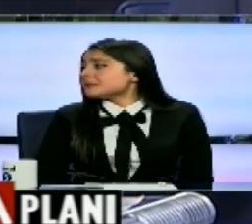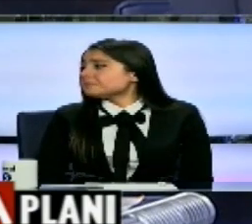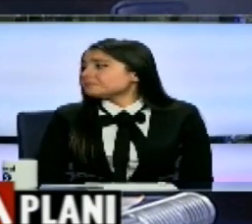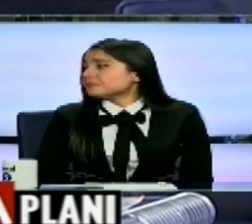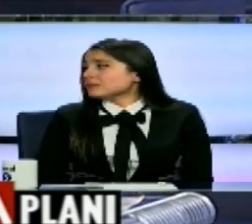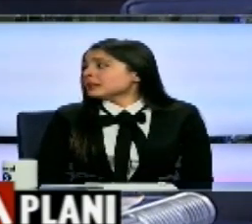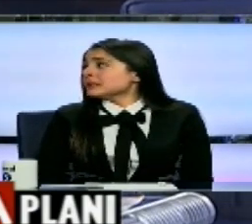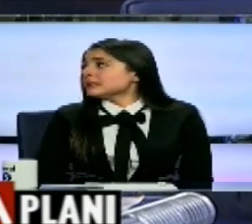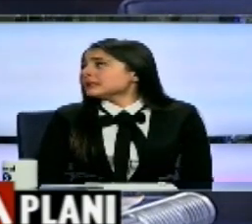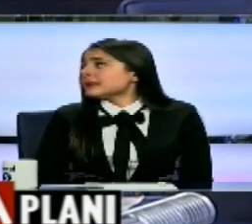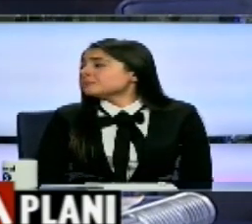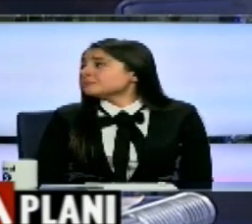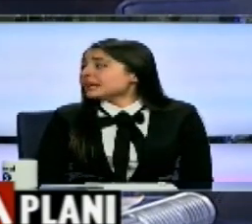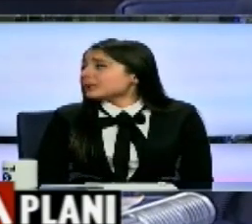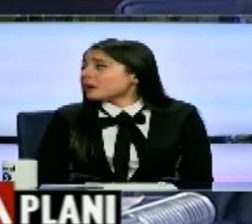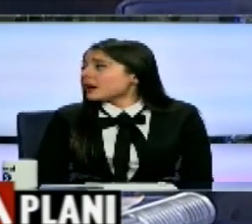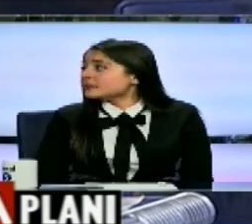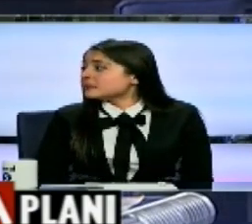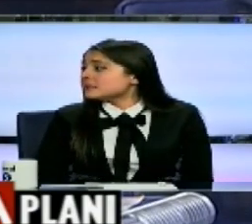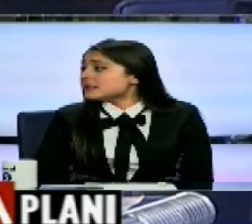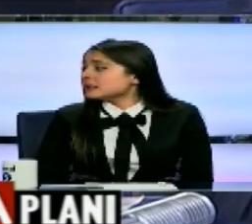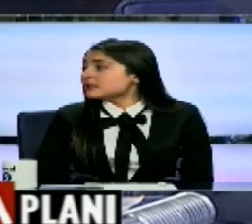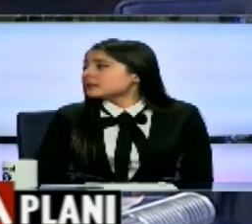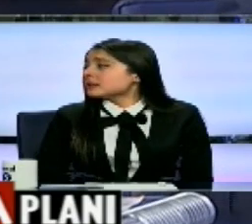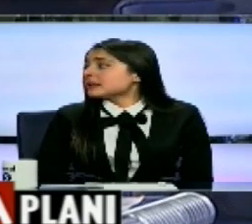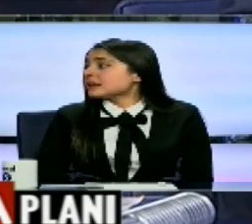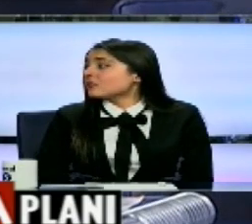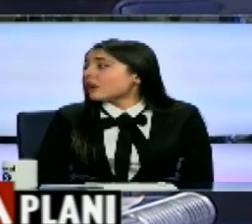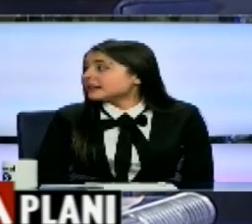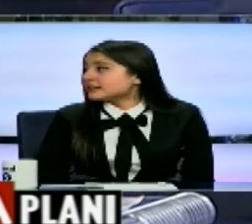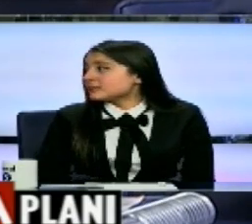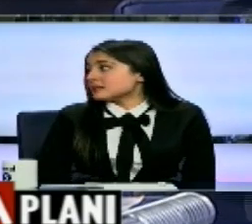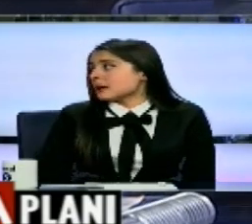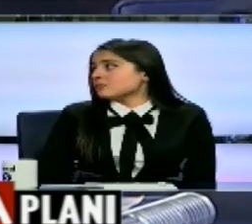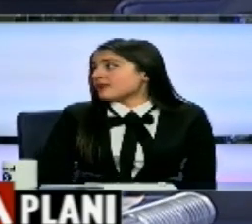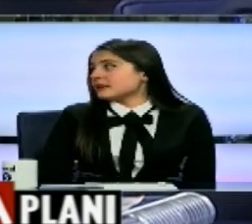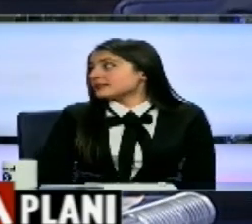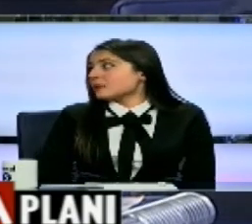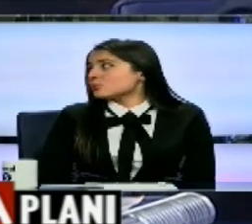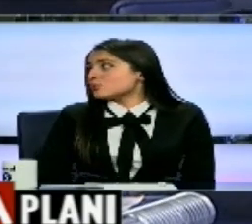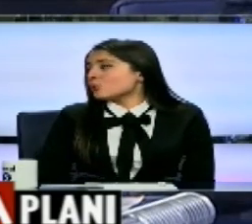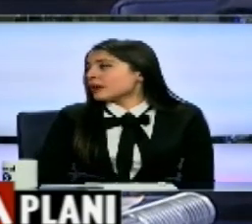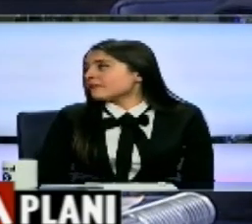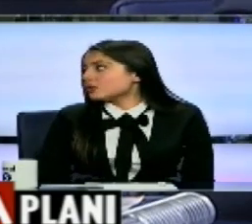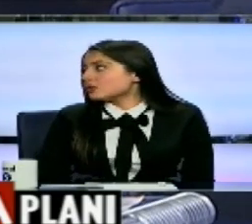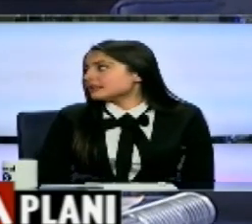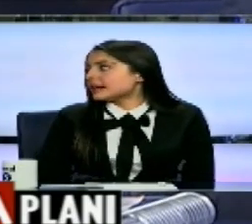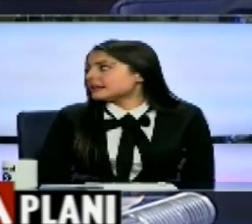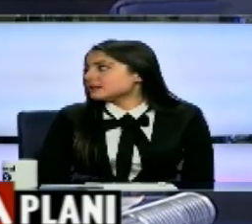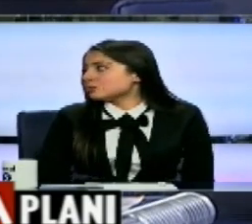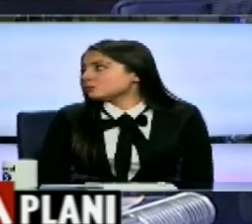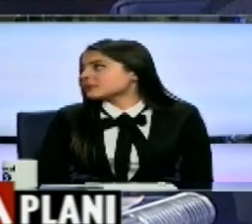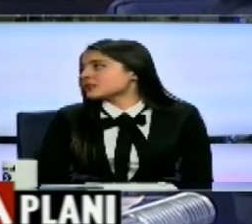için yani gerek bakanlığımızın, gerek valiliklerimiz, yani valilikler biliyorsunuz onay veriyorlar